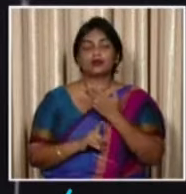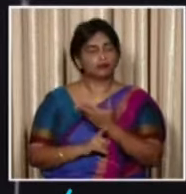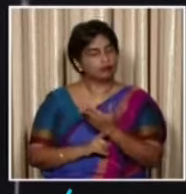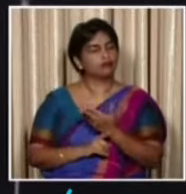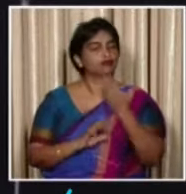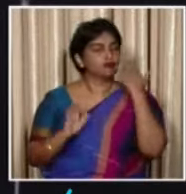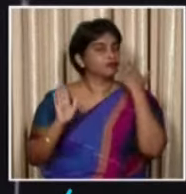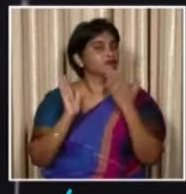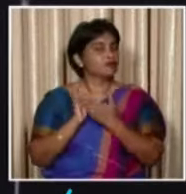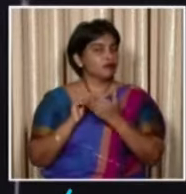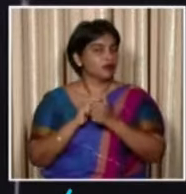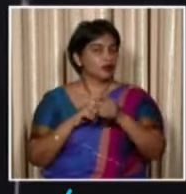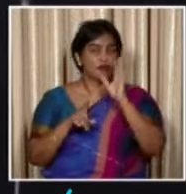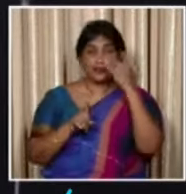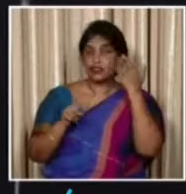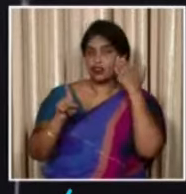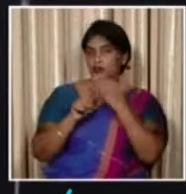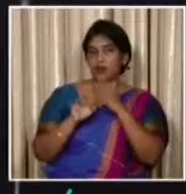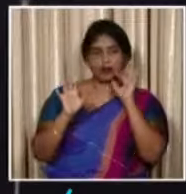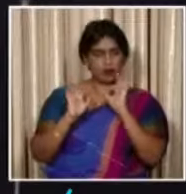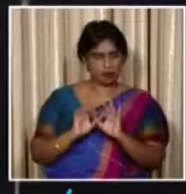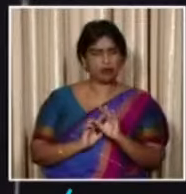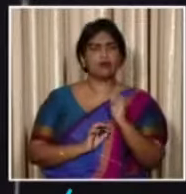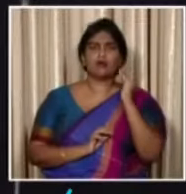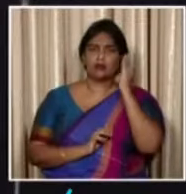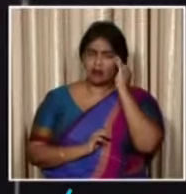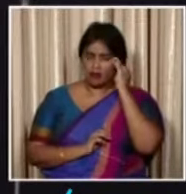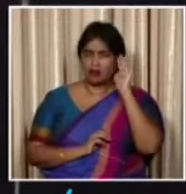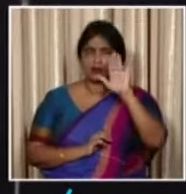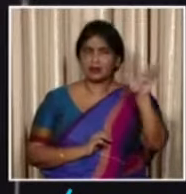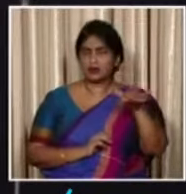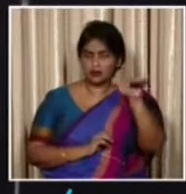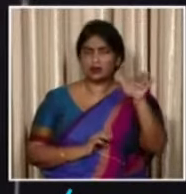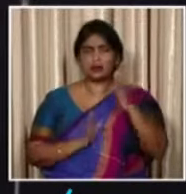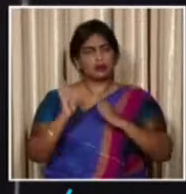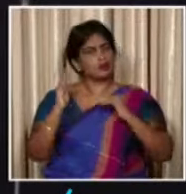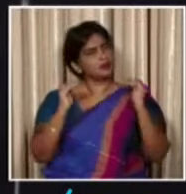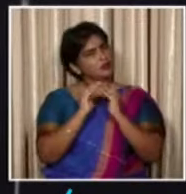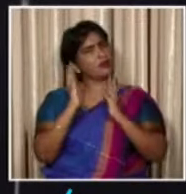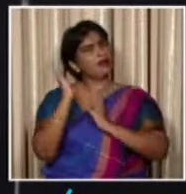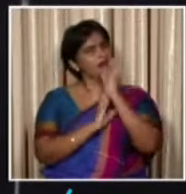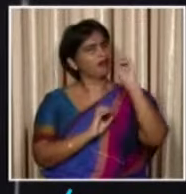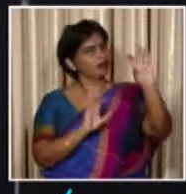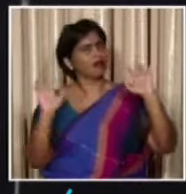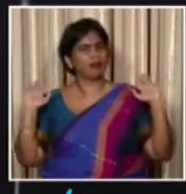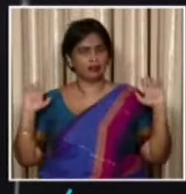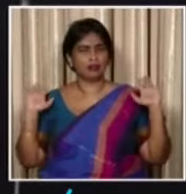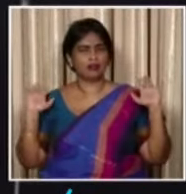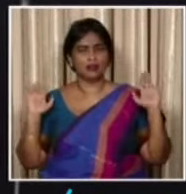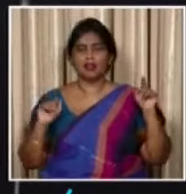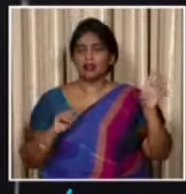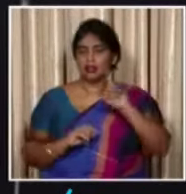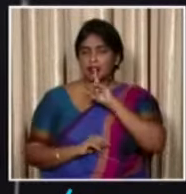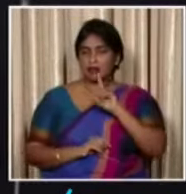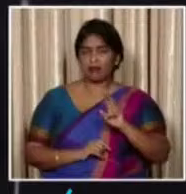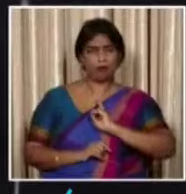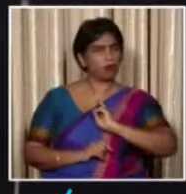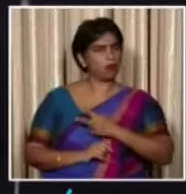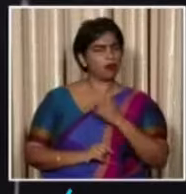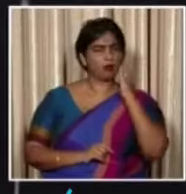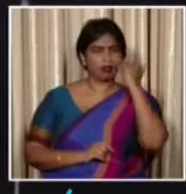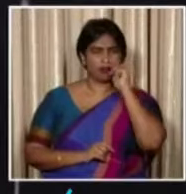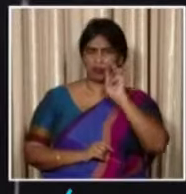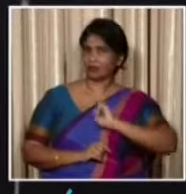ප්‍රශ්නේ. එහෙම අවශ්‍ය නැහැ ස්ත්‍රීන්ට මේ සමාජීය වාසියක් දෙනවා කියලා කිව්වනම් ඒ ඇති. The making කරන්න අර කිව්වා වගේ transgender